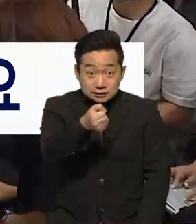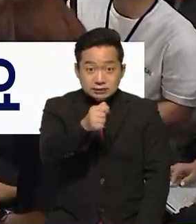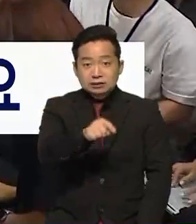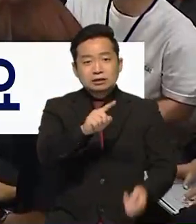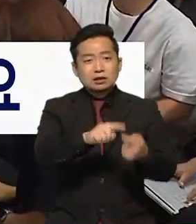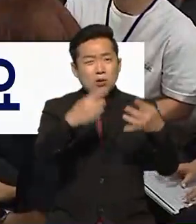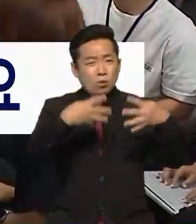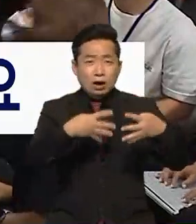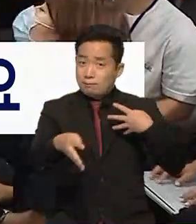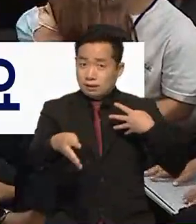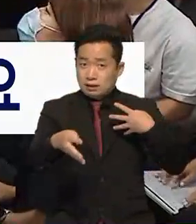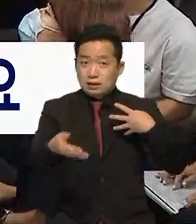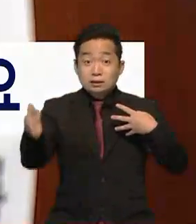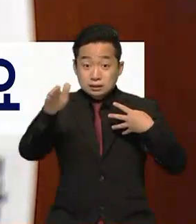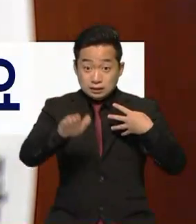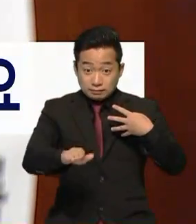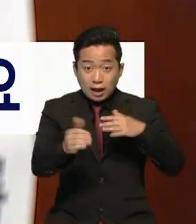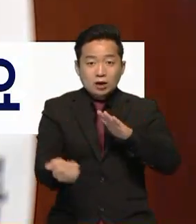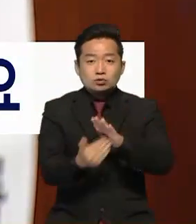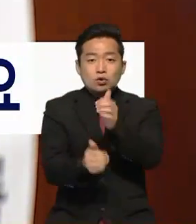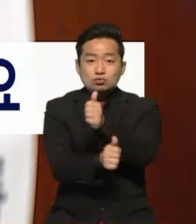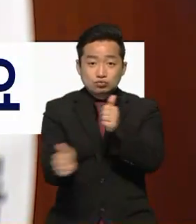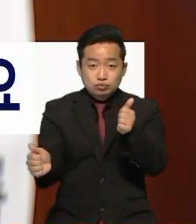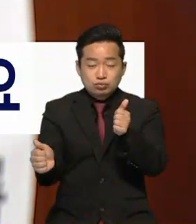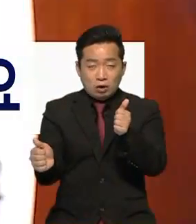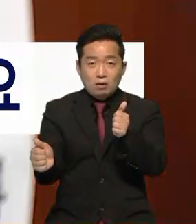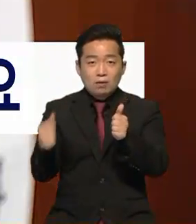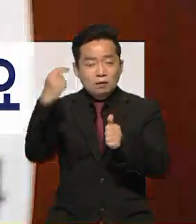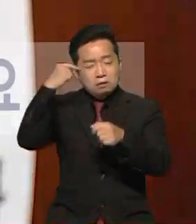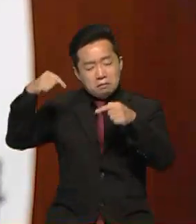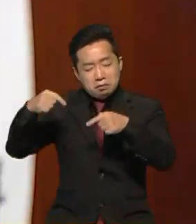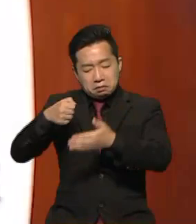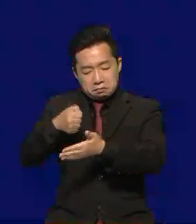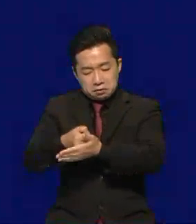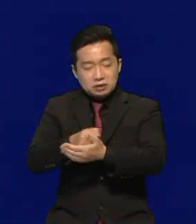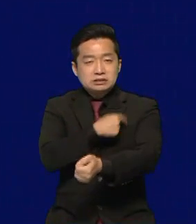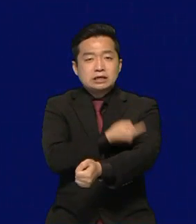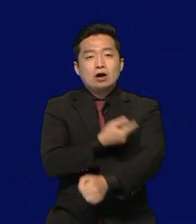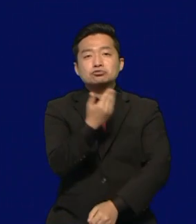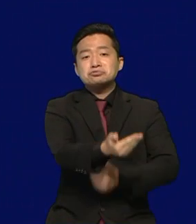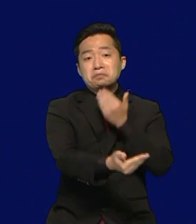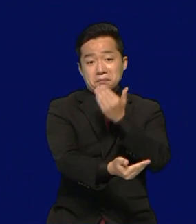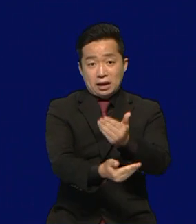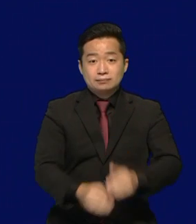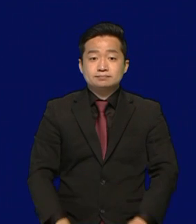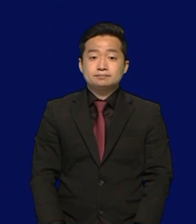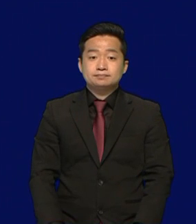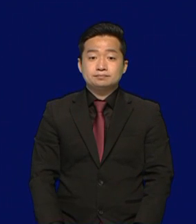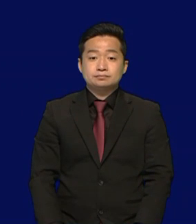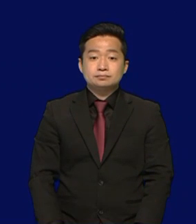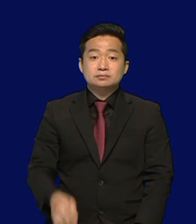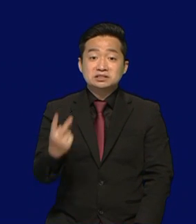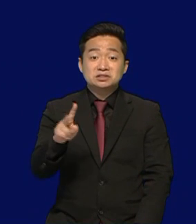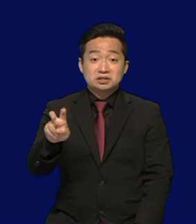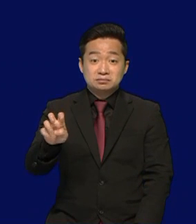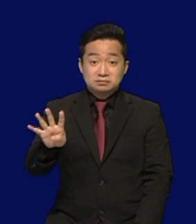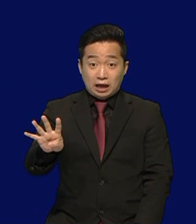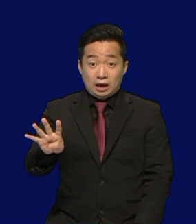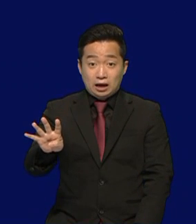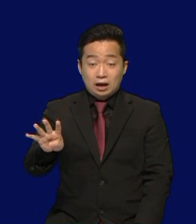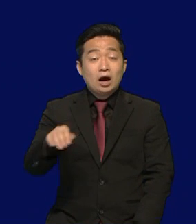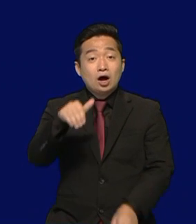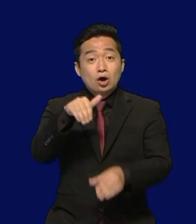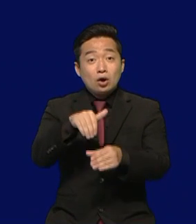해당이 없는데 다만 최고위원의 의결로 자격을 부여할 수 있습니다. 2024년 출마에 대한